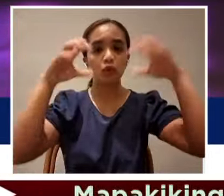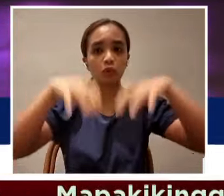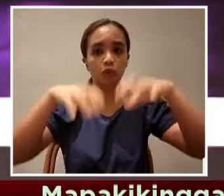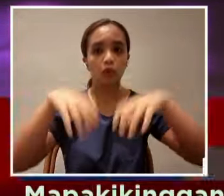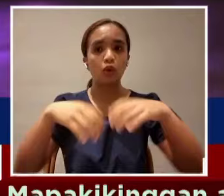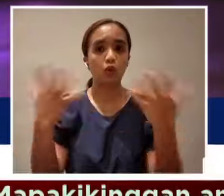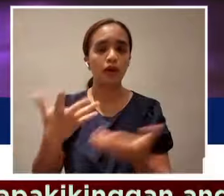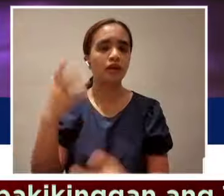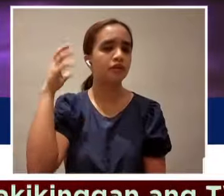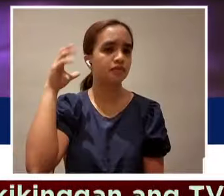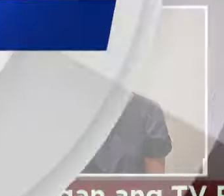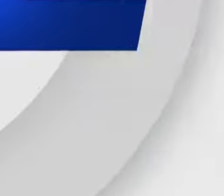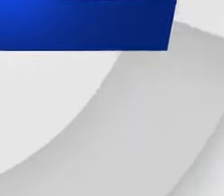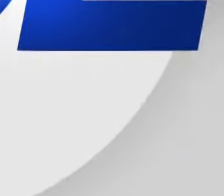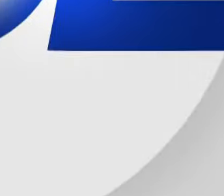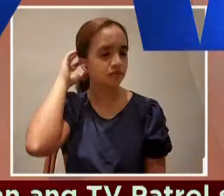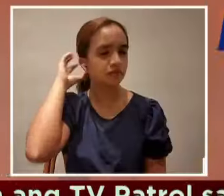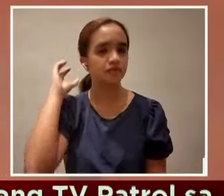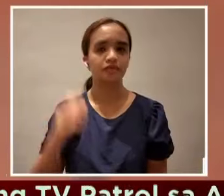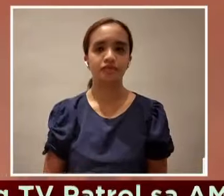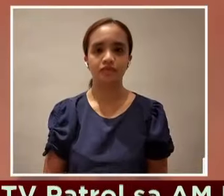Mindanao.